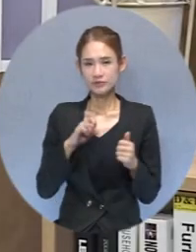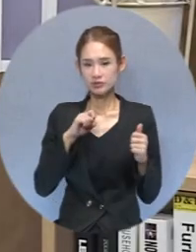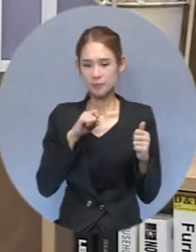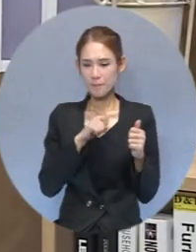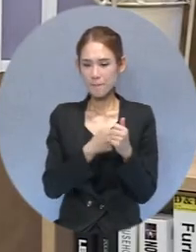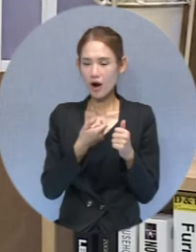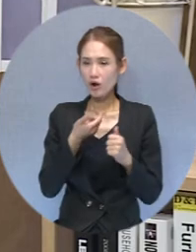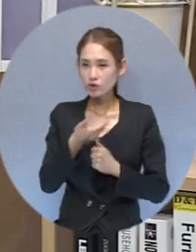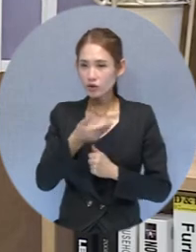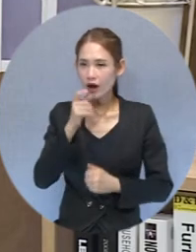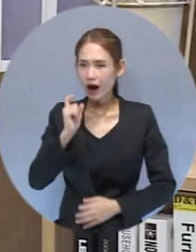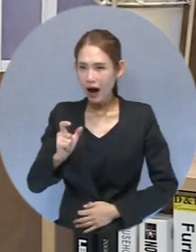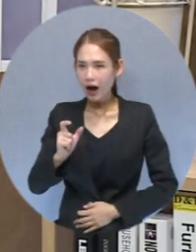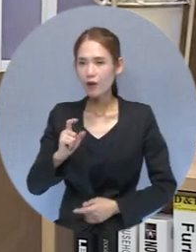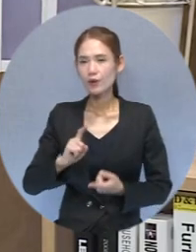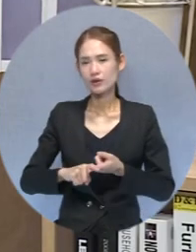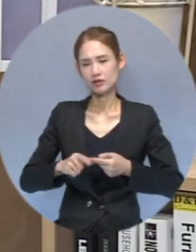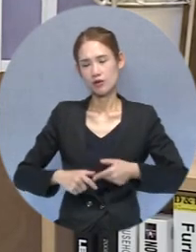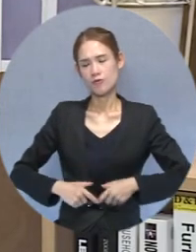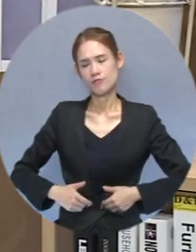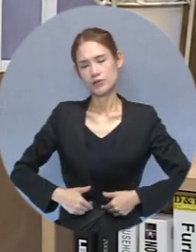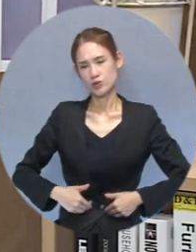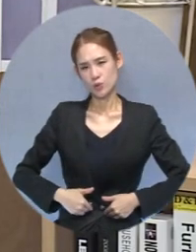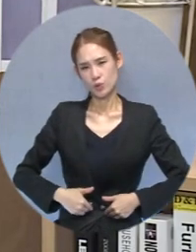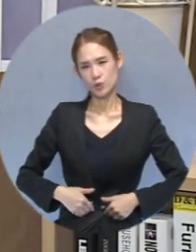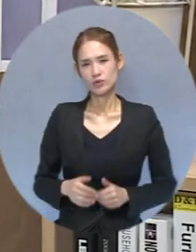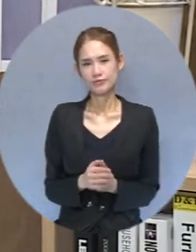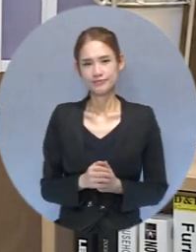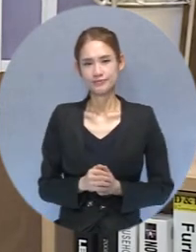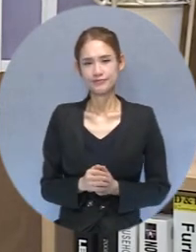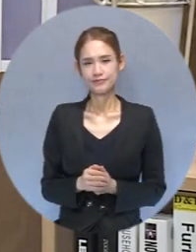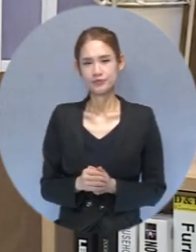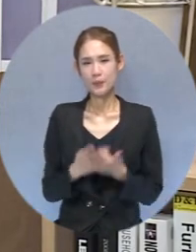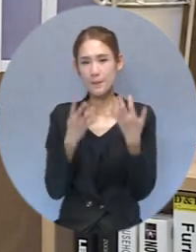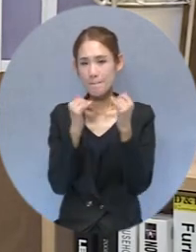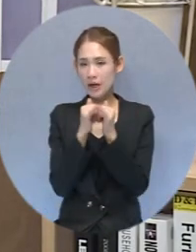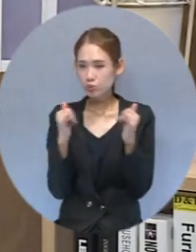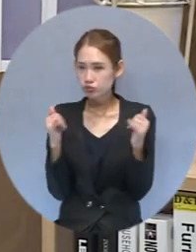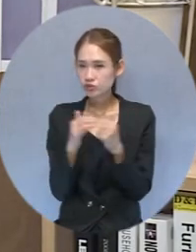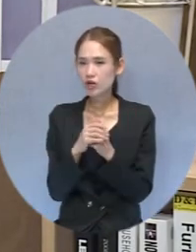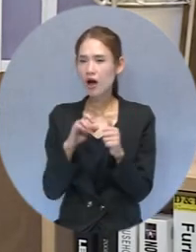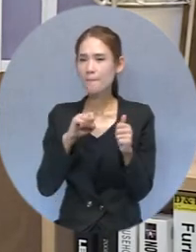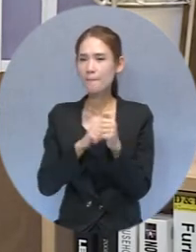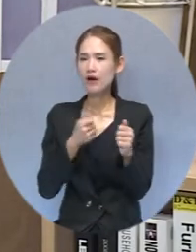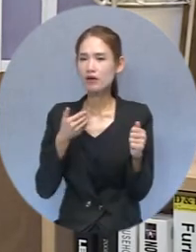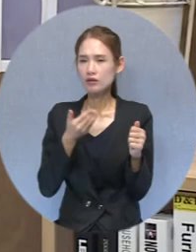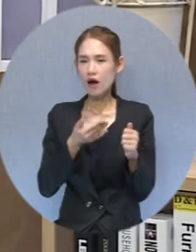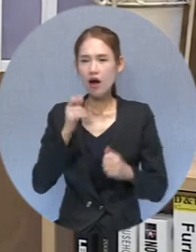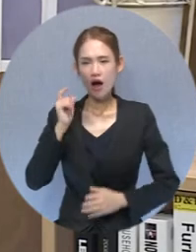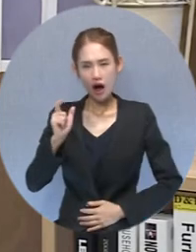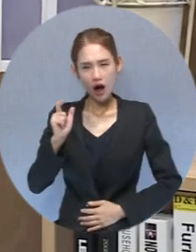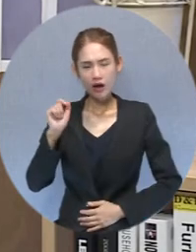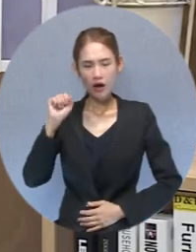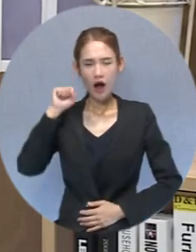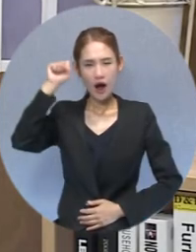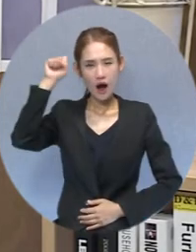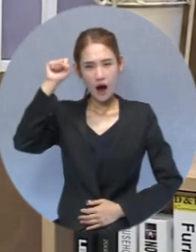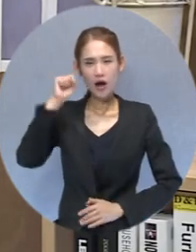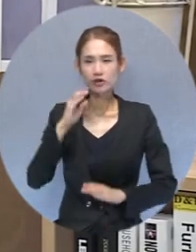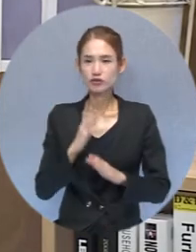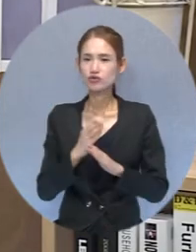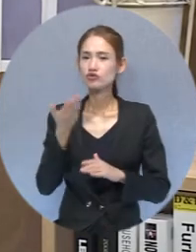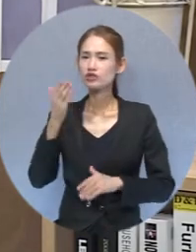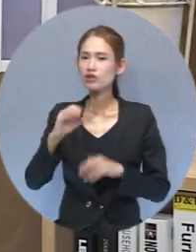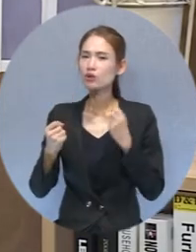처벌을 강화하는 부분은 꼭 필요하다고 보는데 많은 분들이 또 이런 처벌 강화에 대해서 목소리를 내고 계시거든요. 네.